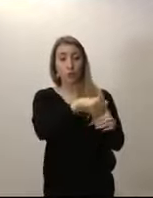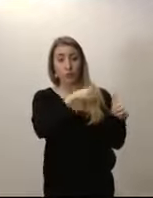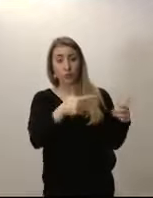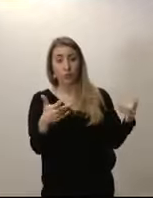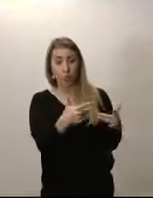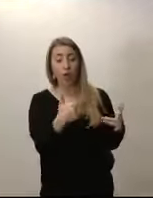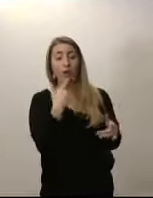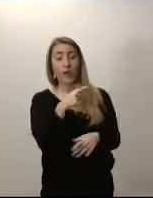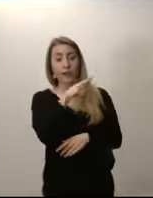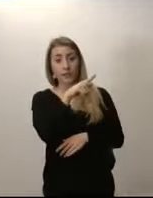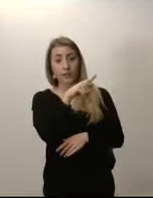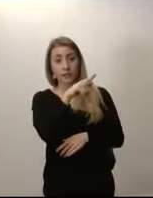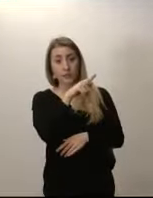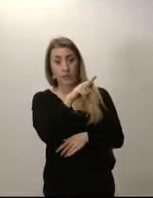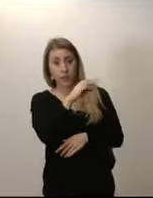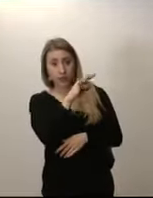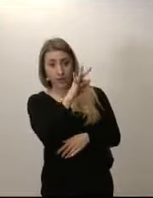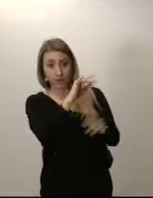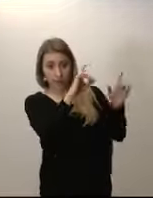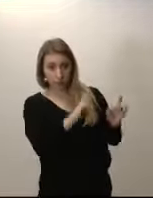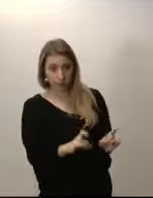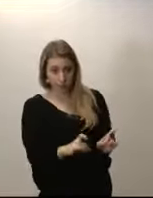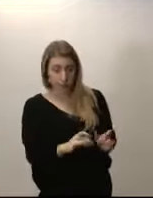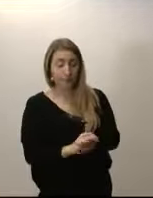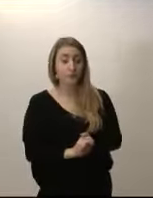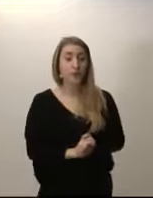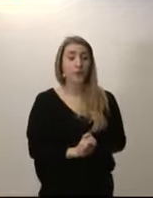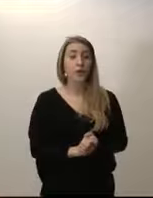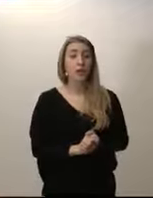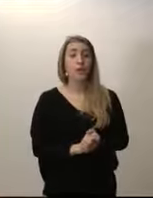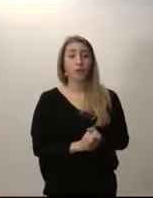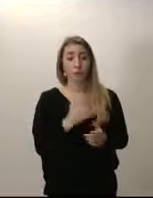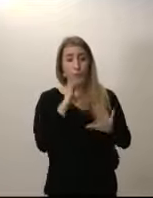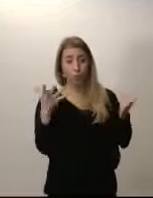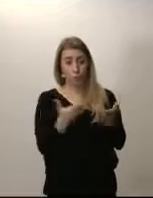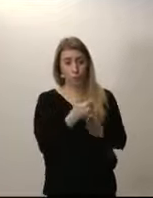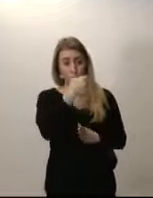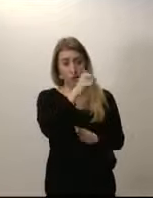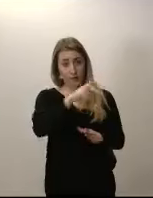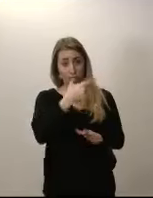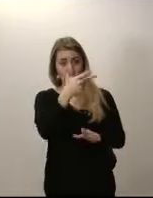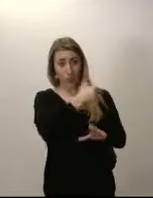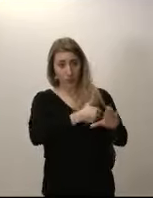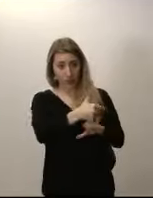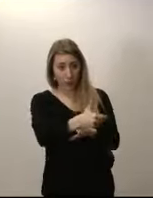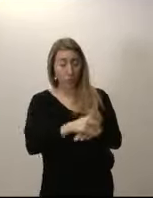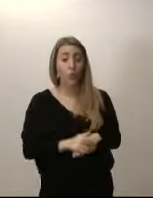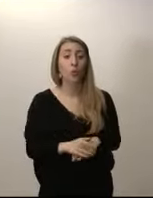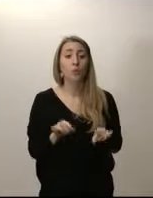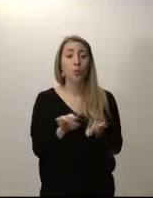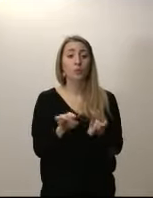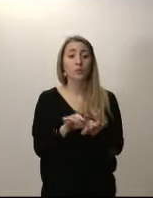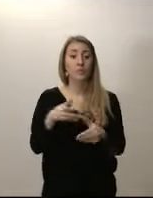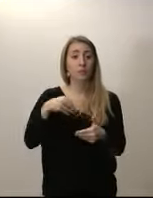qu'on a abondamment également abordée dans le passé, qui est d'1,3 million, mais des participations de